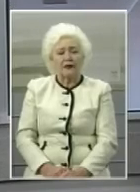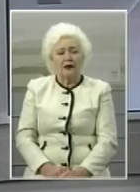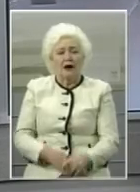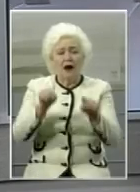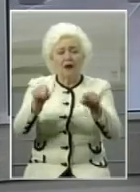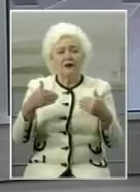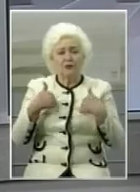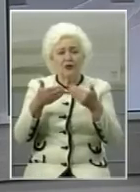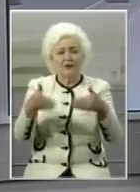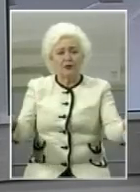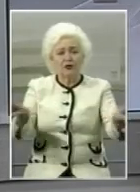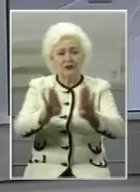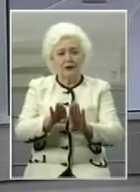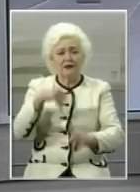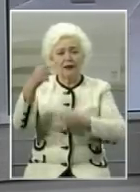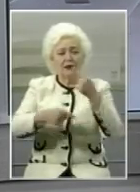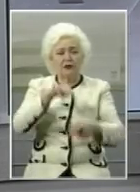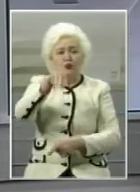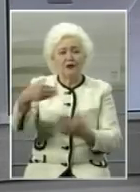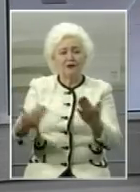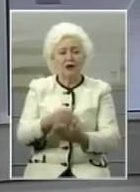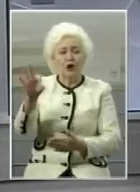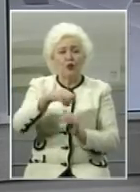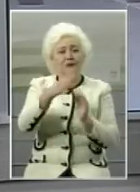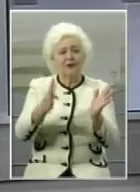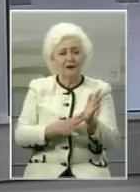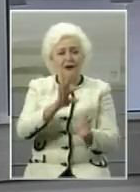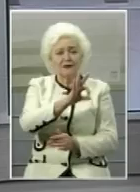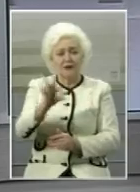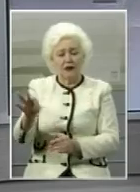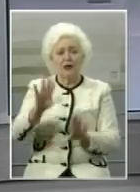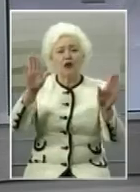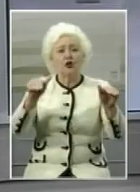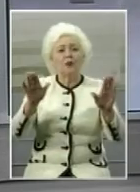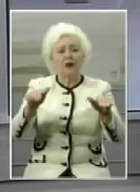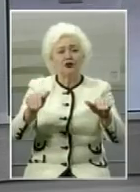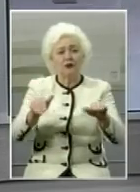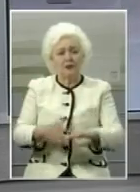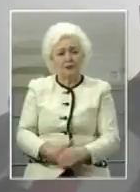А на цьому наше завершено. Наступні таврійські новини о 19:00. До побачення!